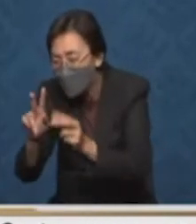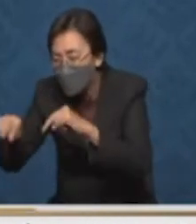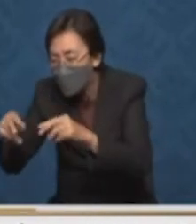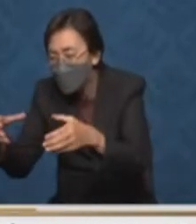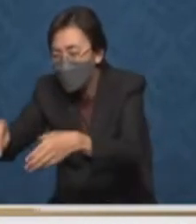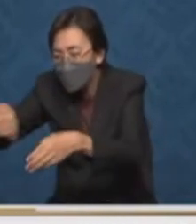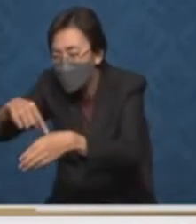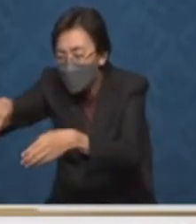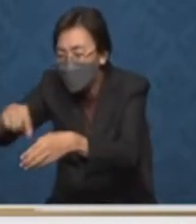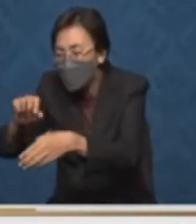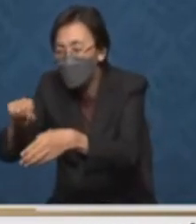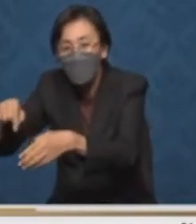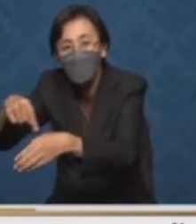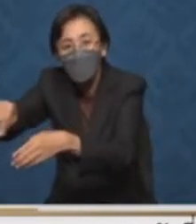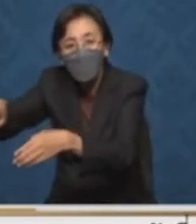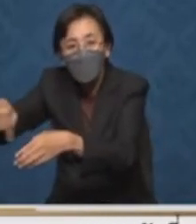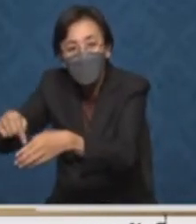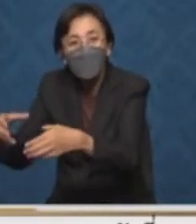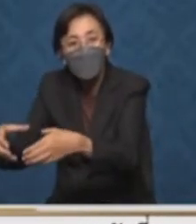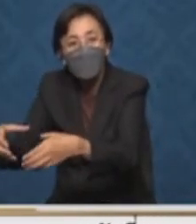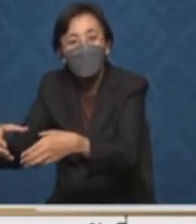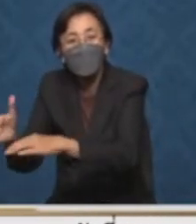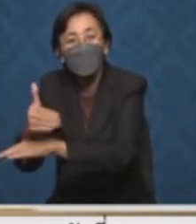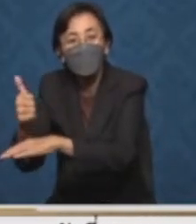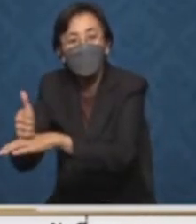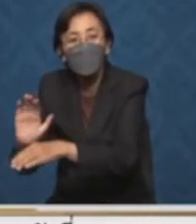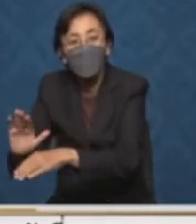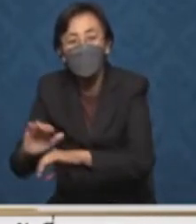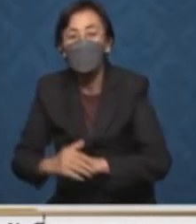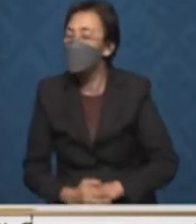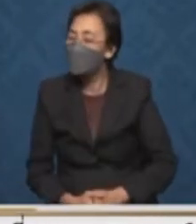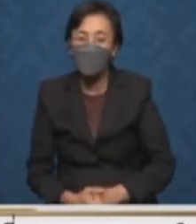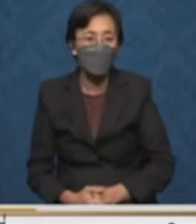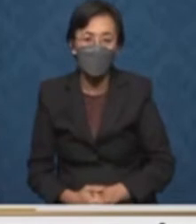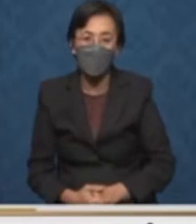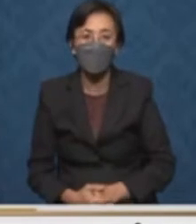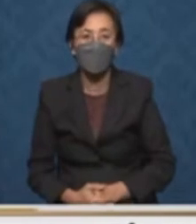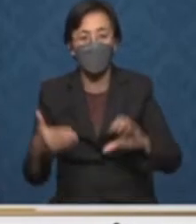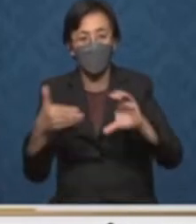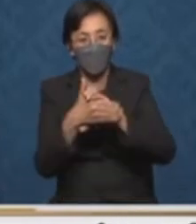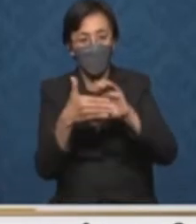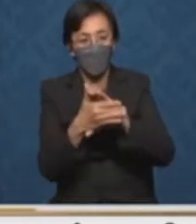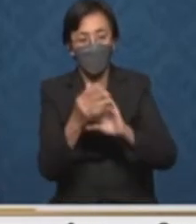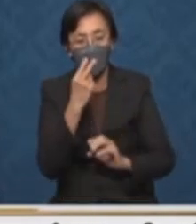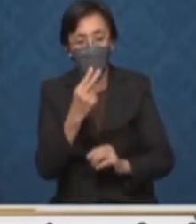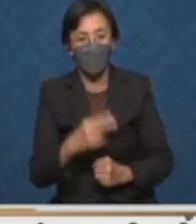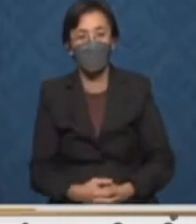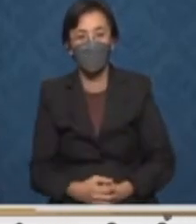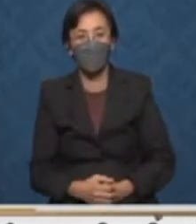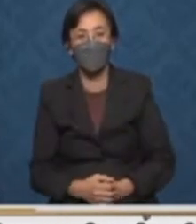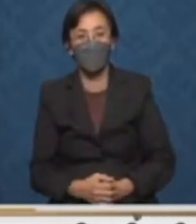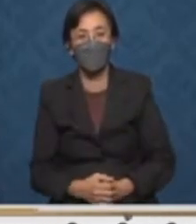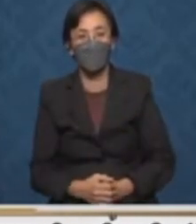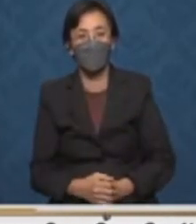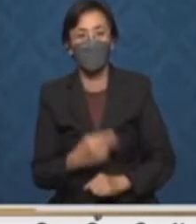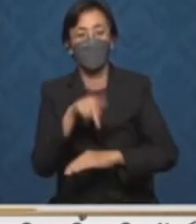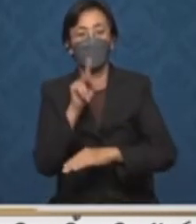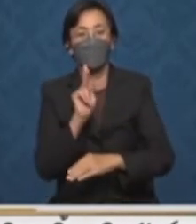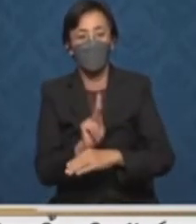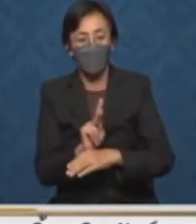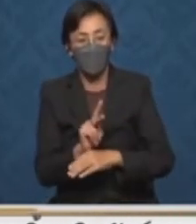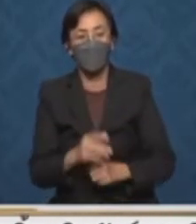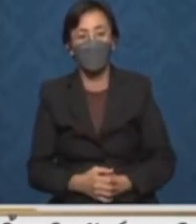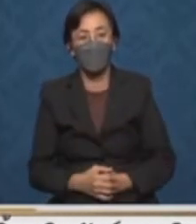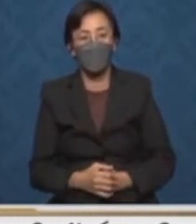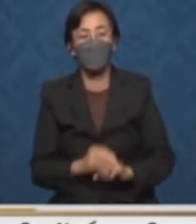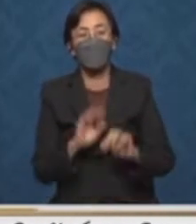งแม่สไลด์ถัดไปครับท่านประธานครับเ